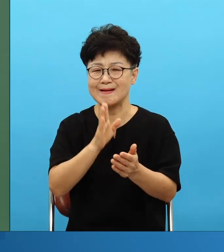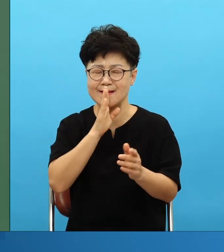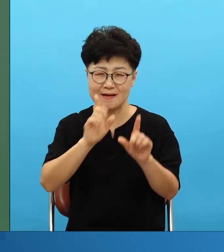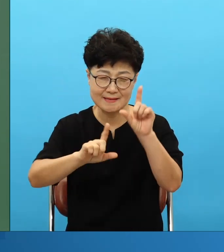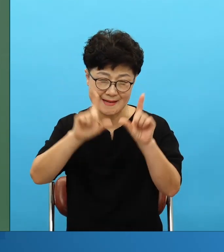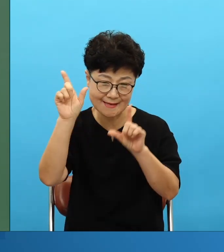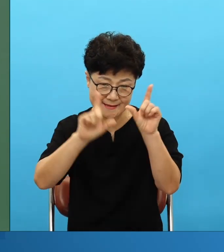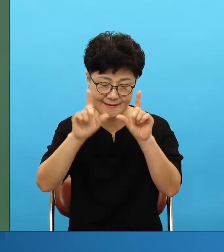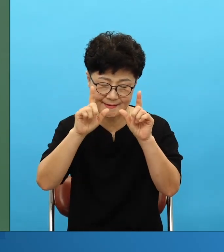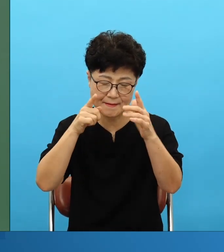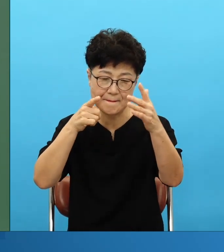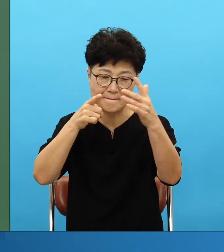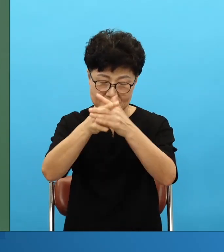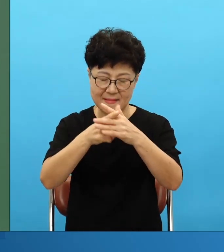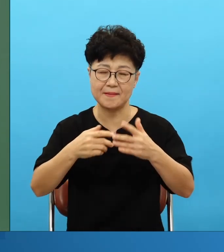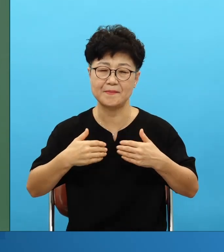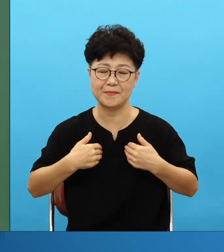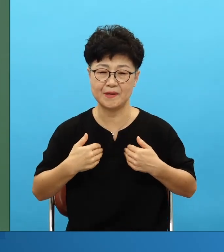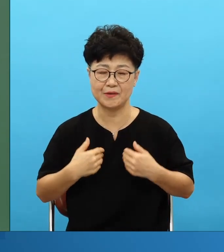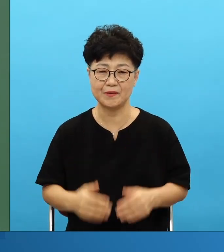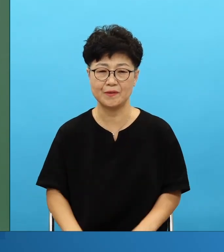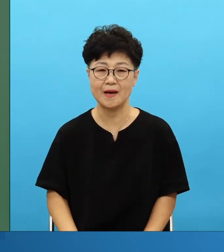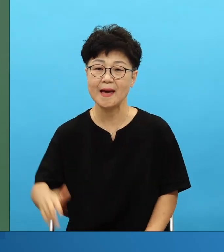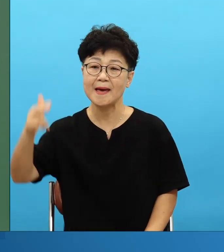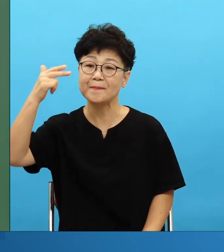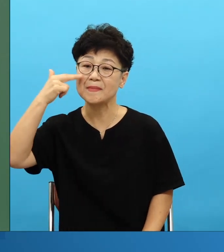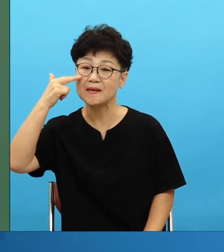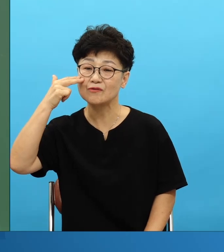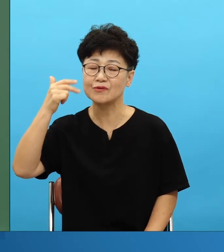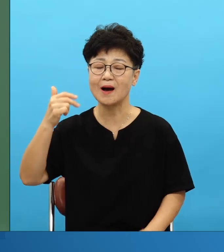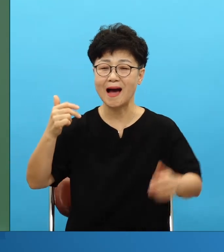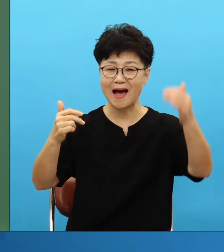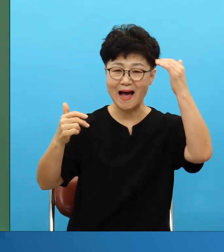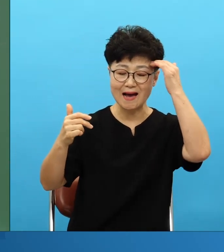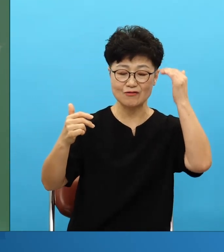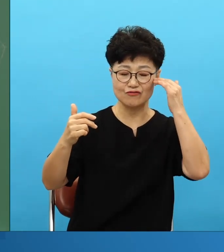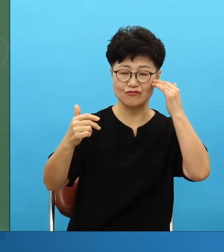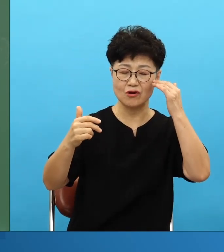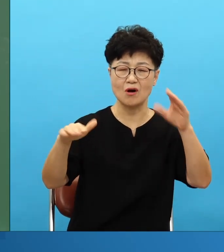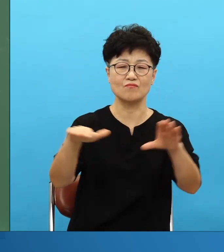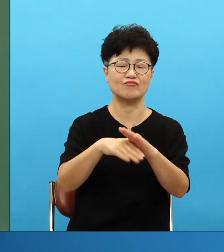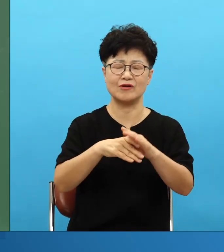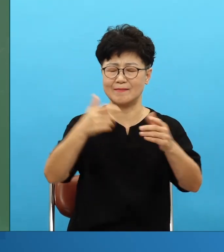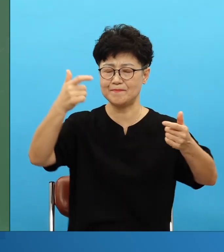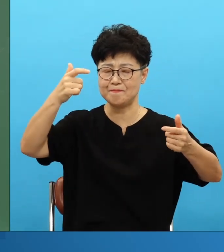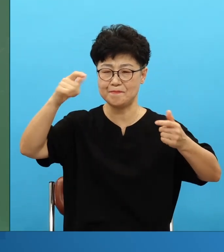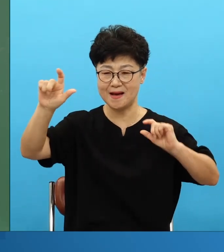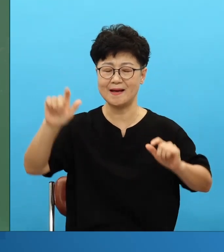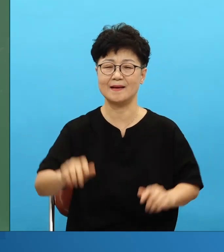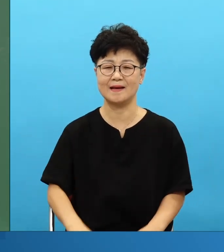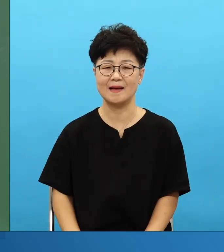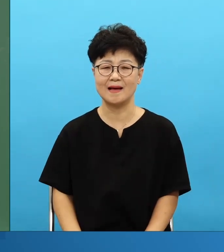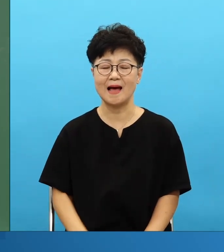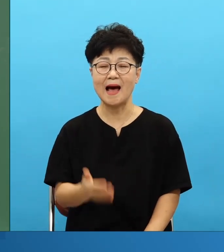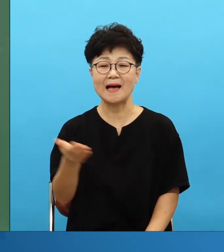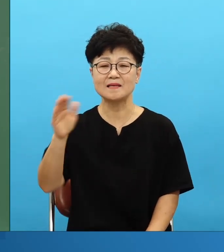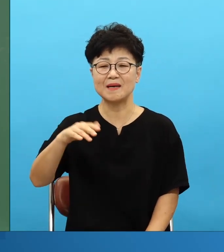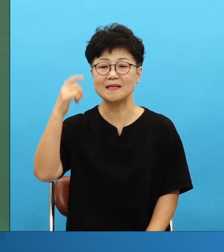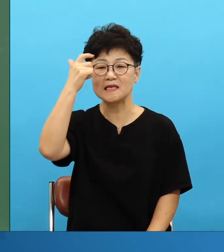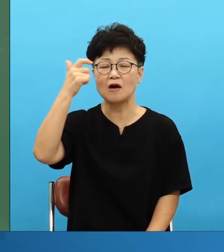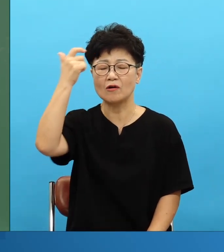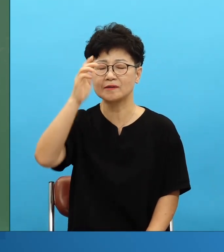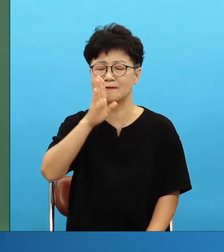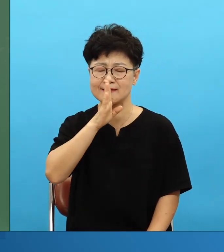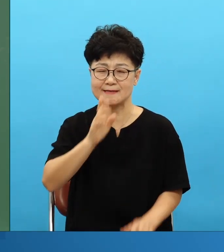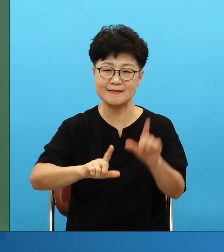왜냐? Why? 미국하고 한국하고 문화 달라요. That America, Korea, the culture is different. 영적 사실은 같아요. But the spiritual facts are the